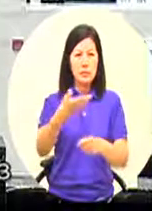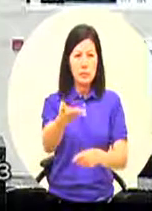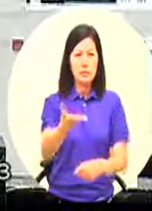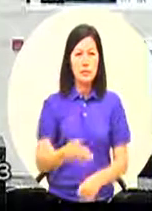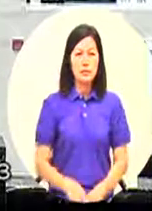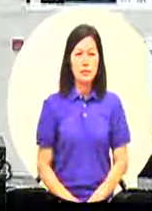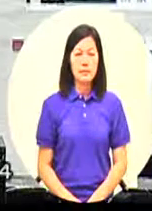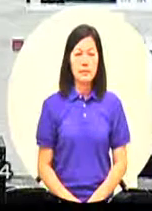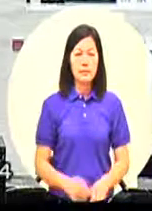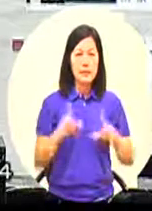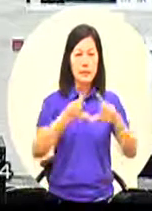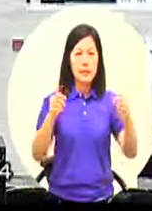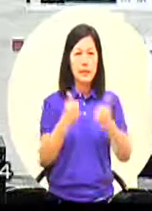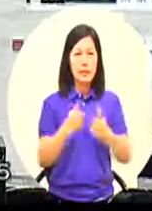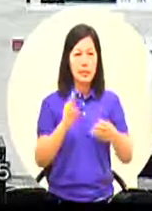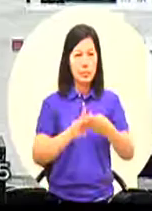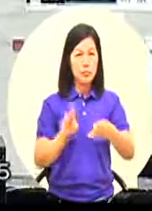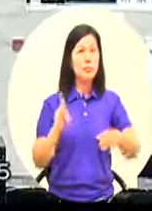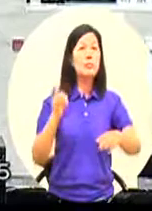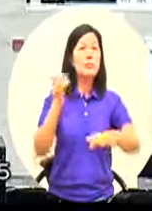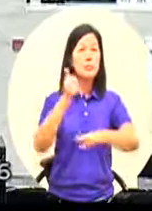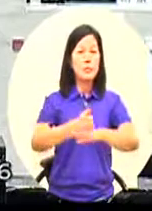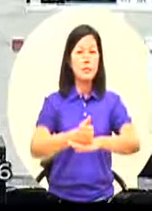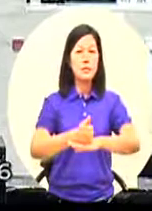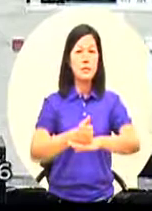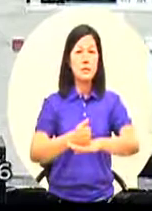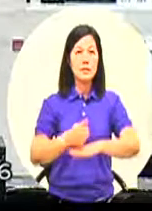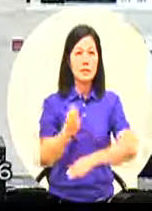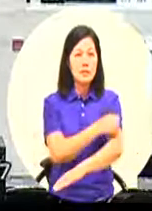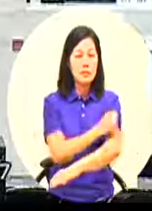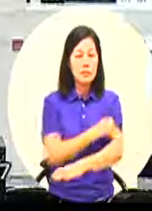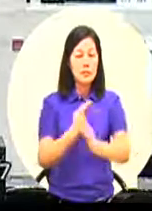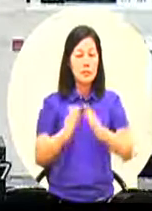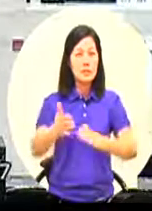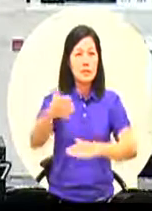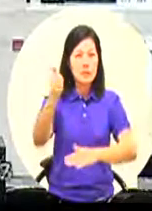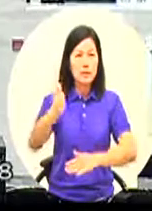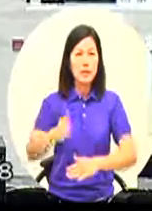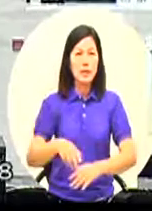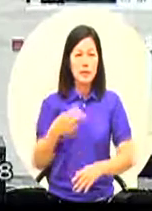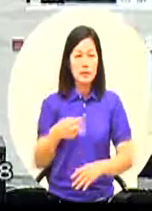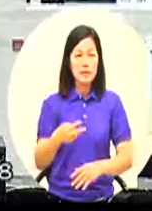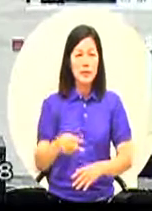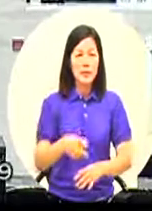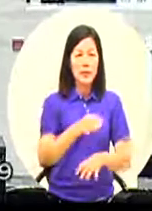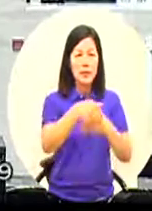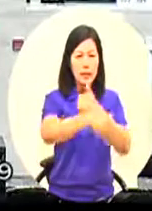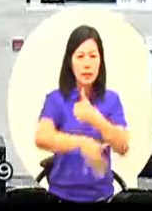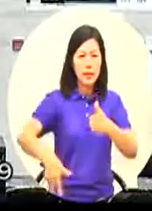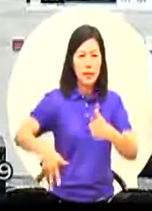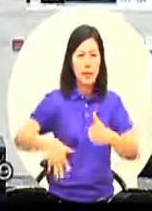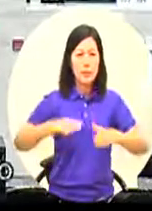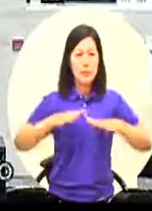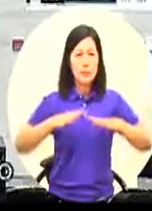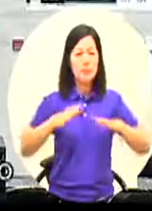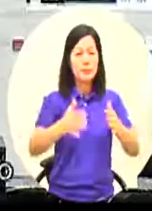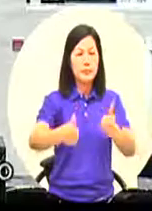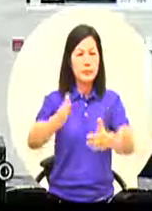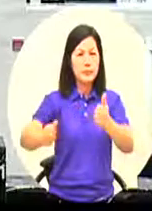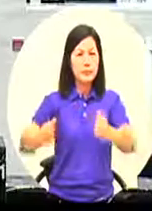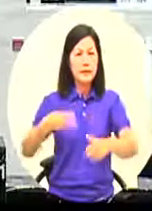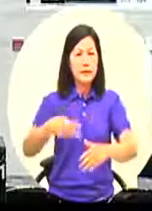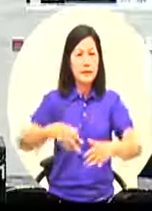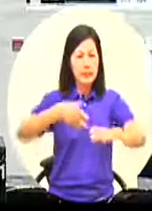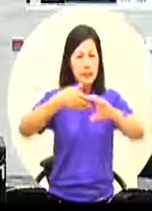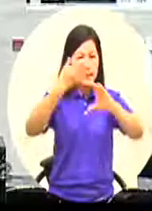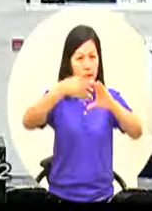们的大会主席，我们最辛苦的市长，还有我们的各个局室的主管。及电视机